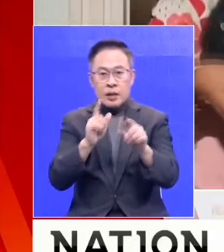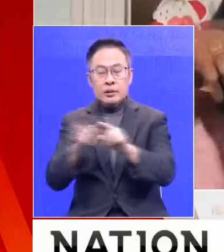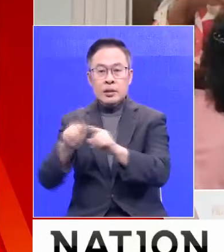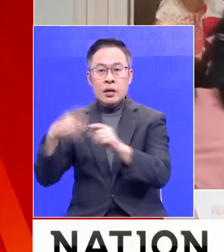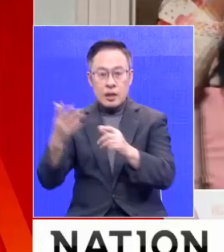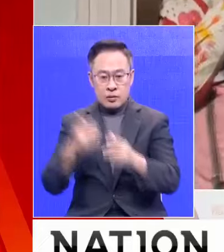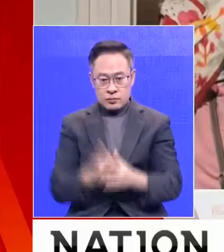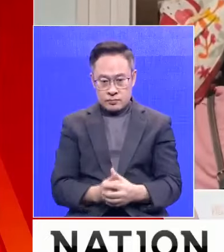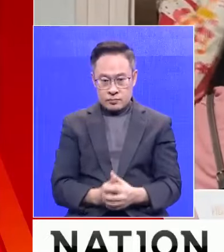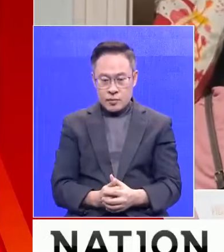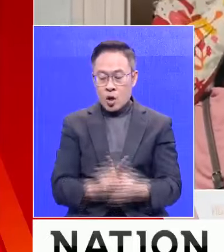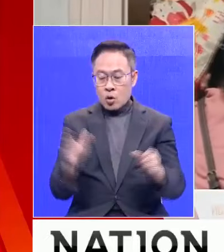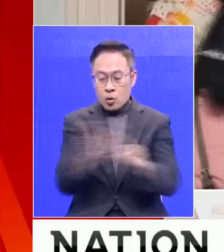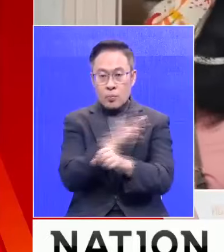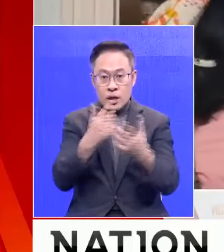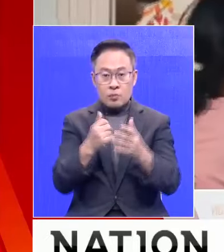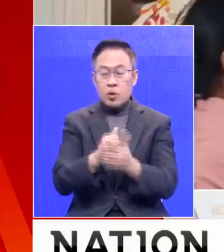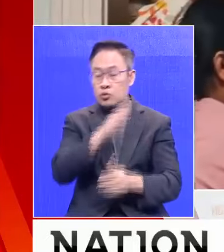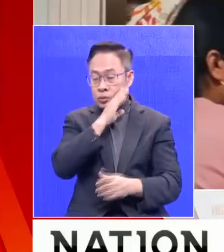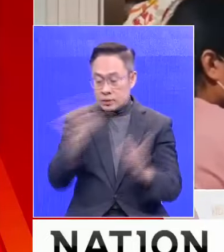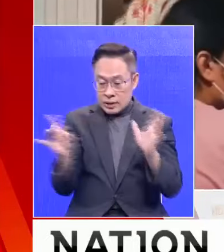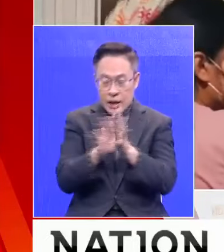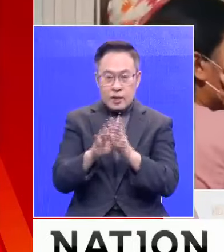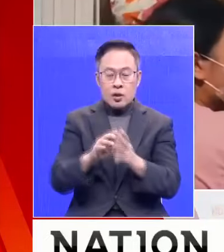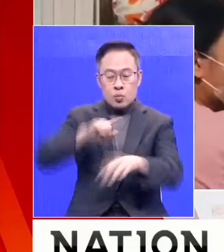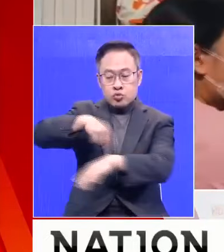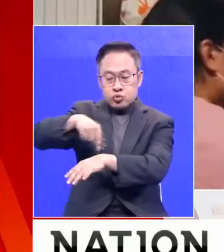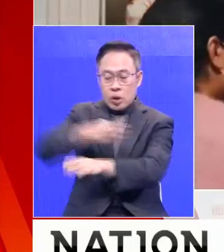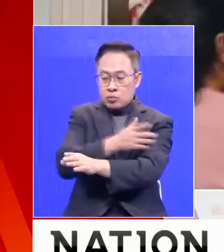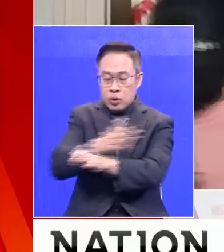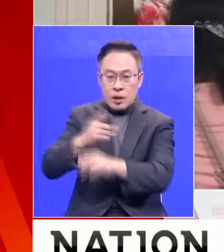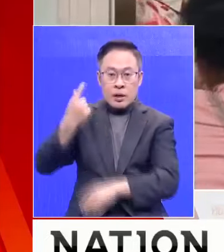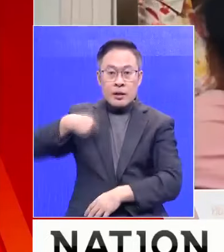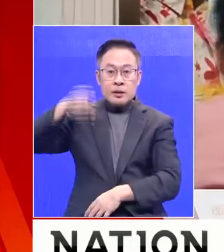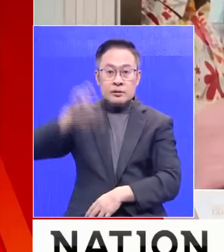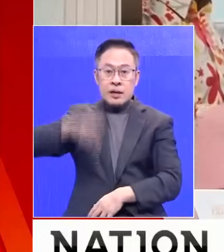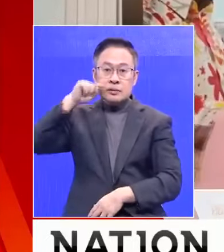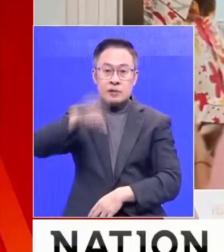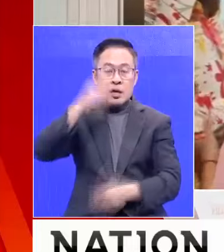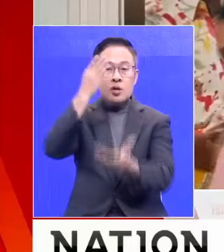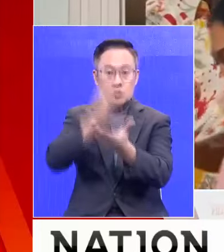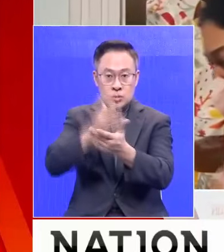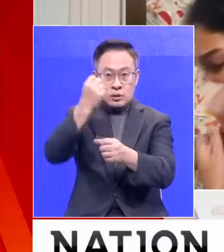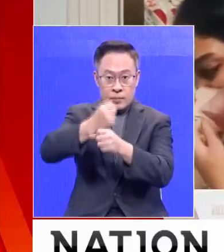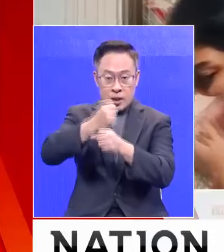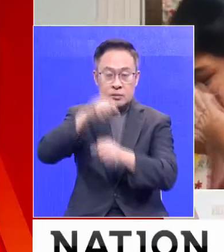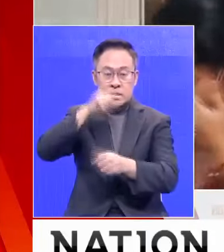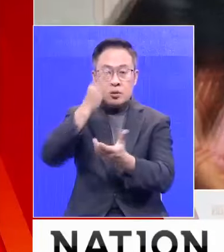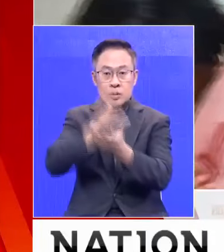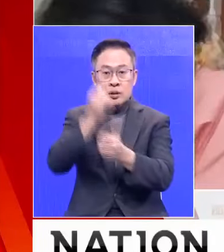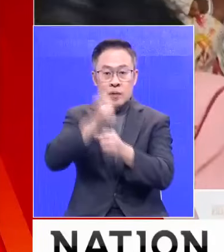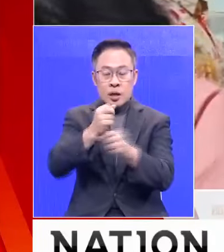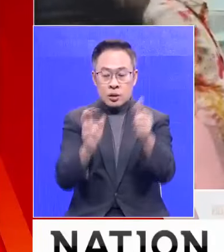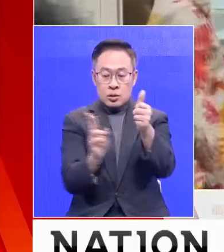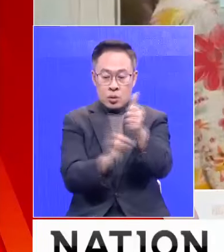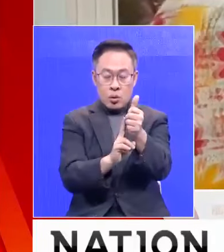ครบทุกตำแหน่งทีนี้ถ้าถึงที่สุดคุณเทพไทยบอกถ้าโชคร้ายศาลมีคำสั่งยุติการปฏิบัติหน้าที่ก็ให้รองนายกอบ